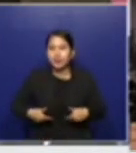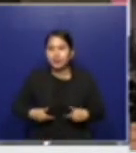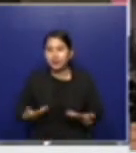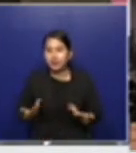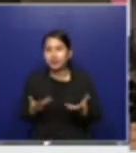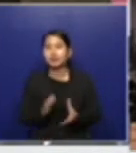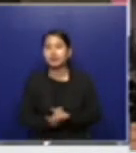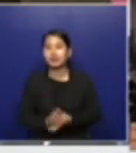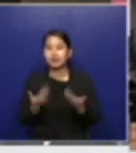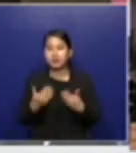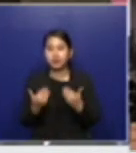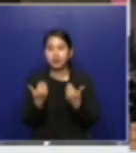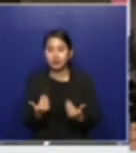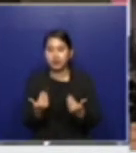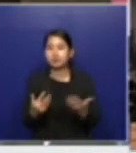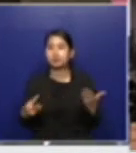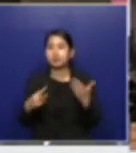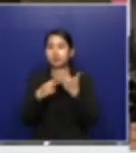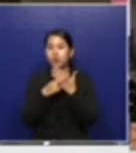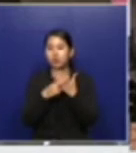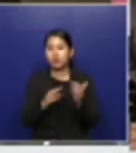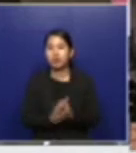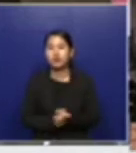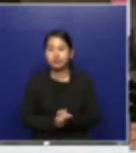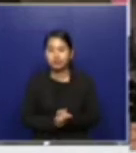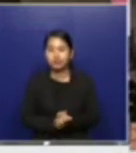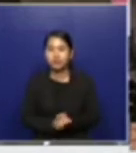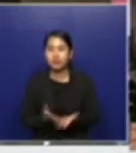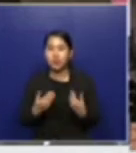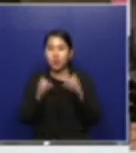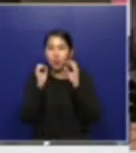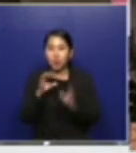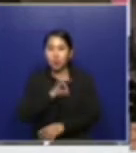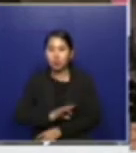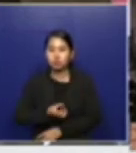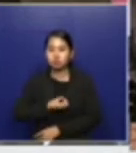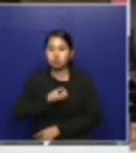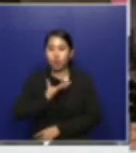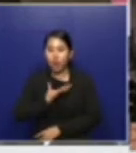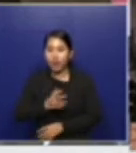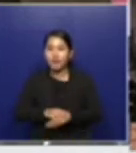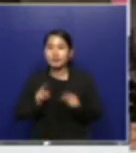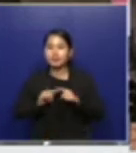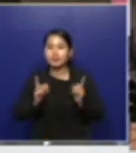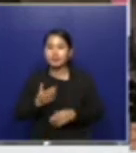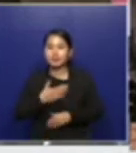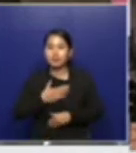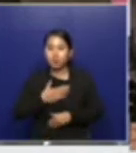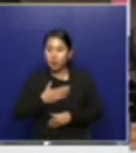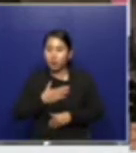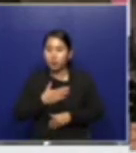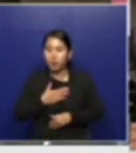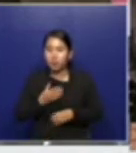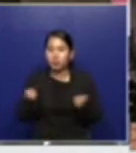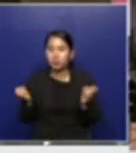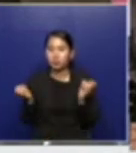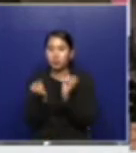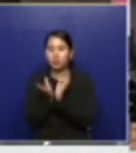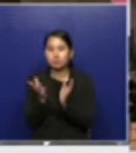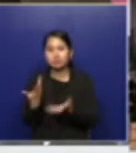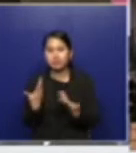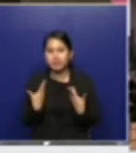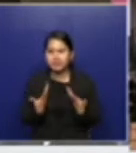นู่นวันนี้แทงไปเรียบร้อยแล้วตอนแรกครูทำท่าจะตกใจพวกผมก็ทำท่าจะเดือดร้อน